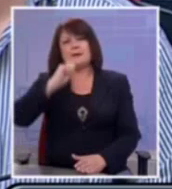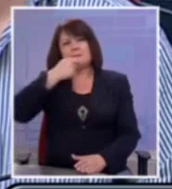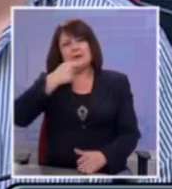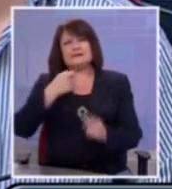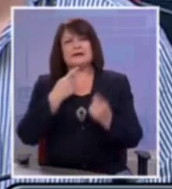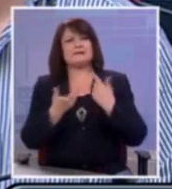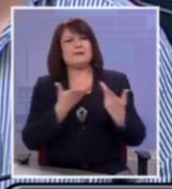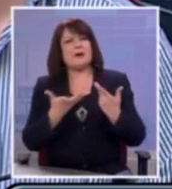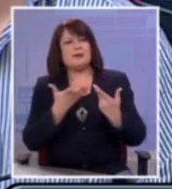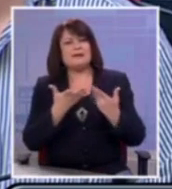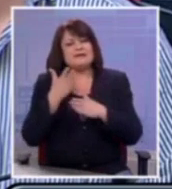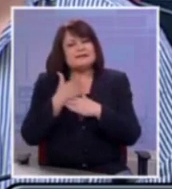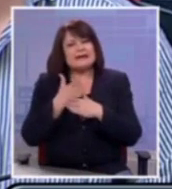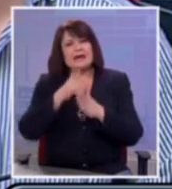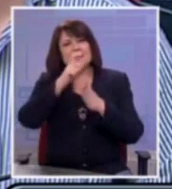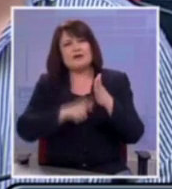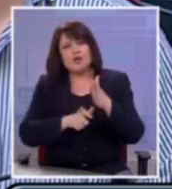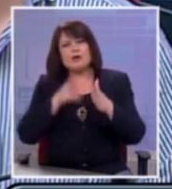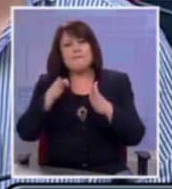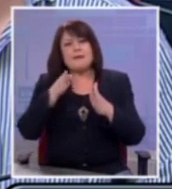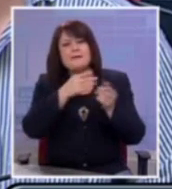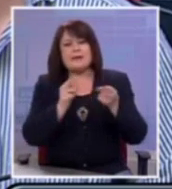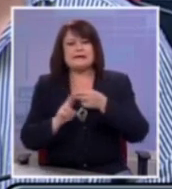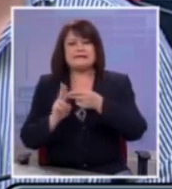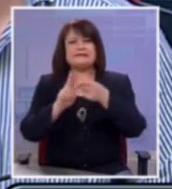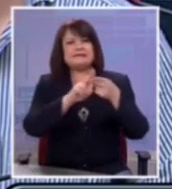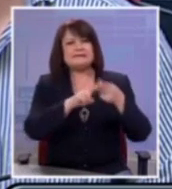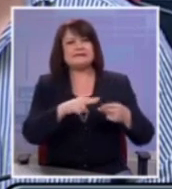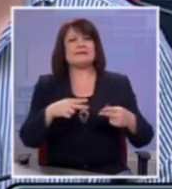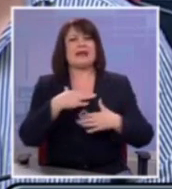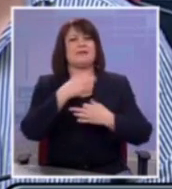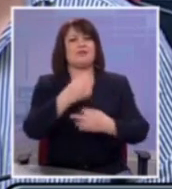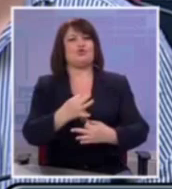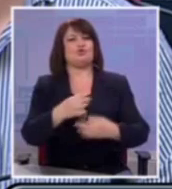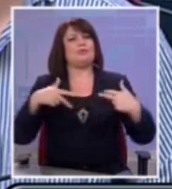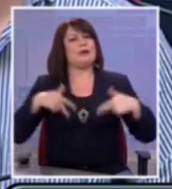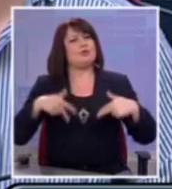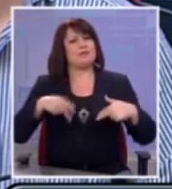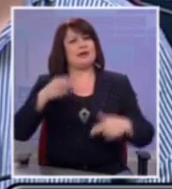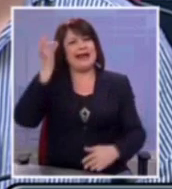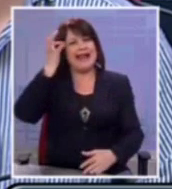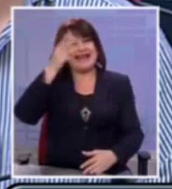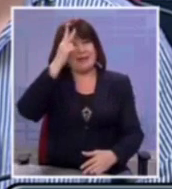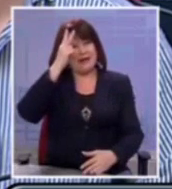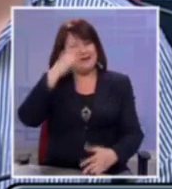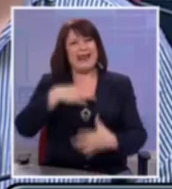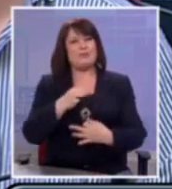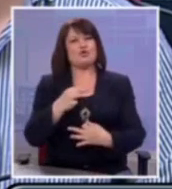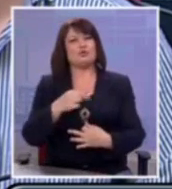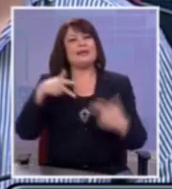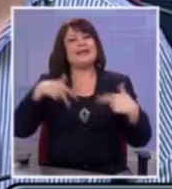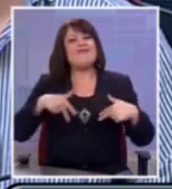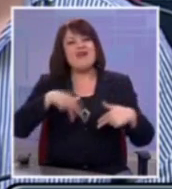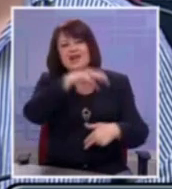μυστικών διαπραγματεύσεων, σε ξενοδοχεία, κυβερνητικοί αντιπρόσωποι της Γαλλίας και της Γερμανίας